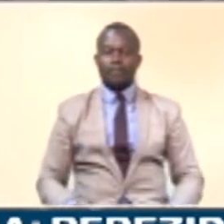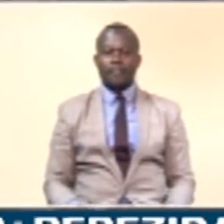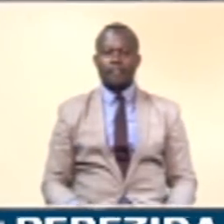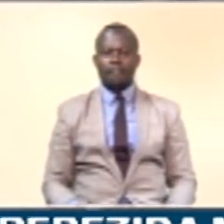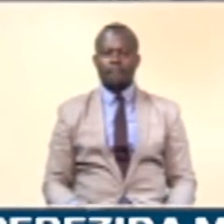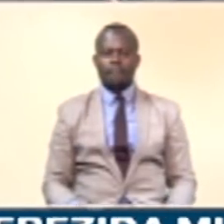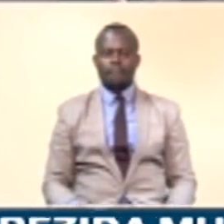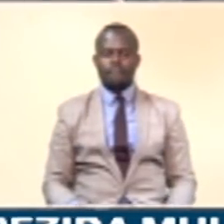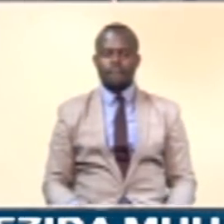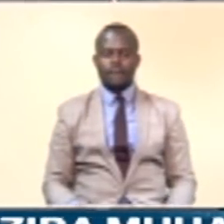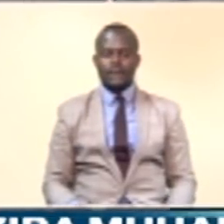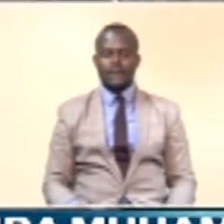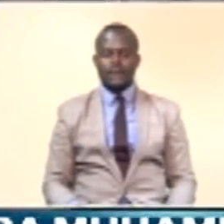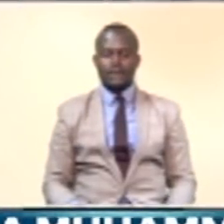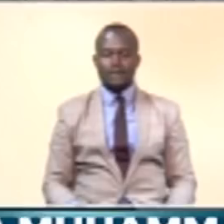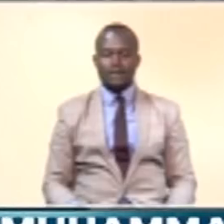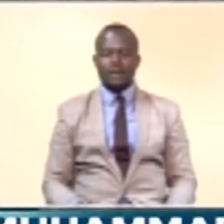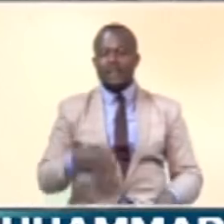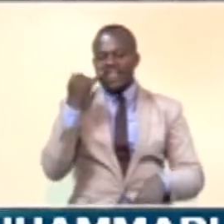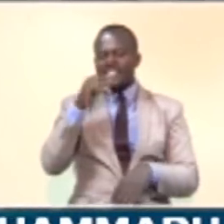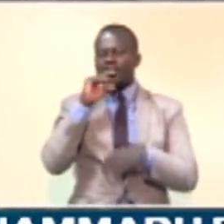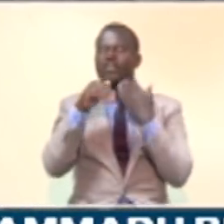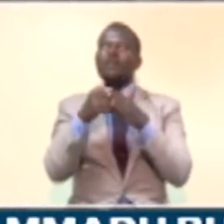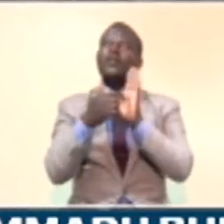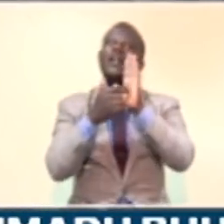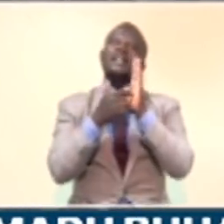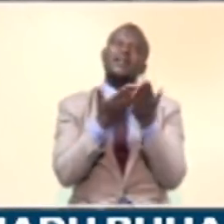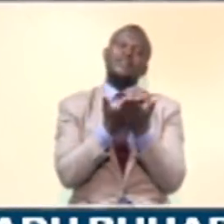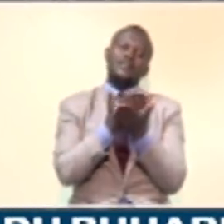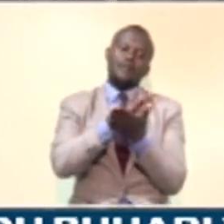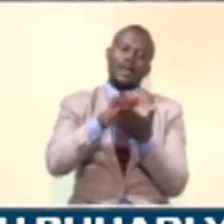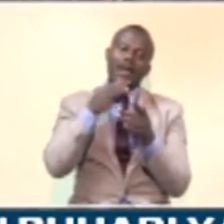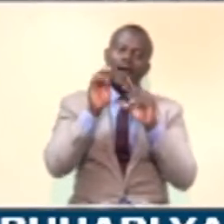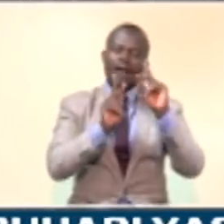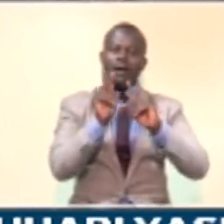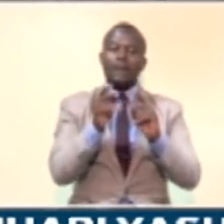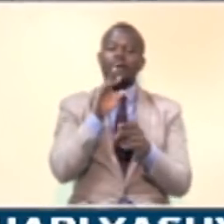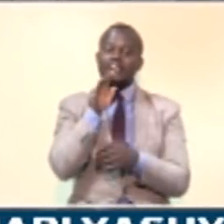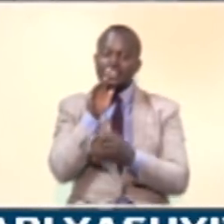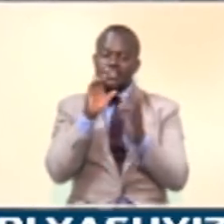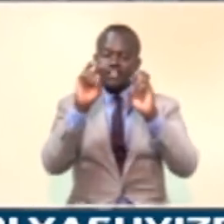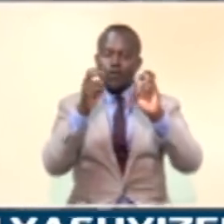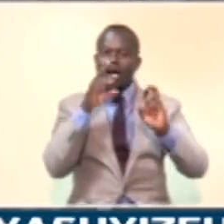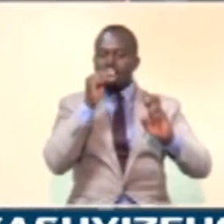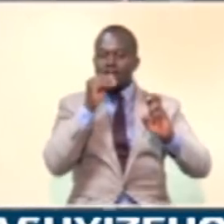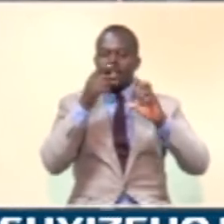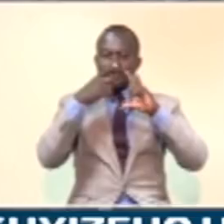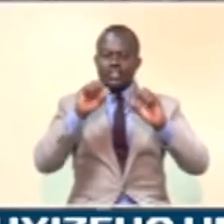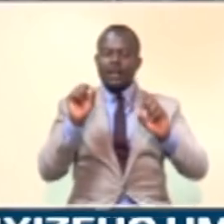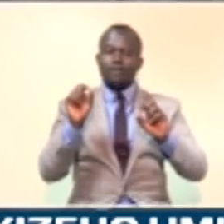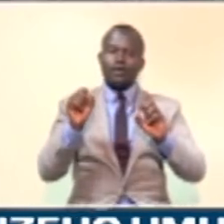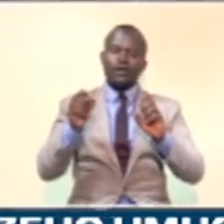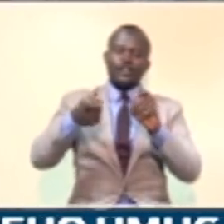bavuga ngo je présente mes excuses au nom de la France. Hari abantu bawandi bategereje ko avuga ijambo rirenze